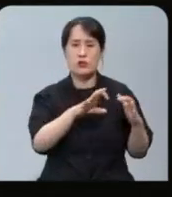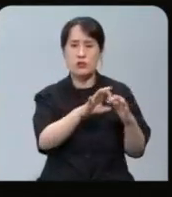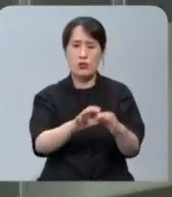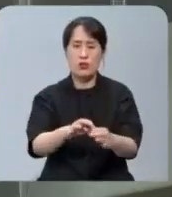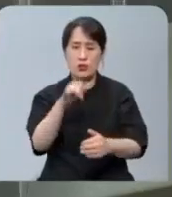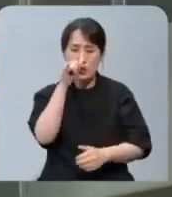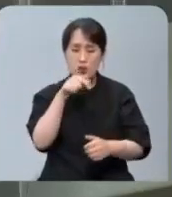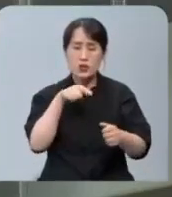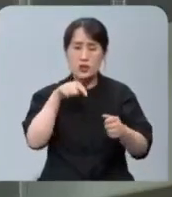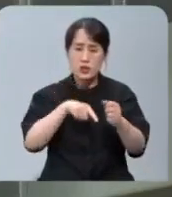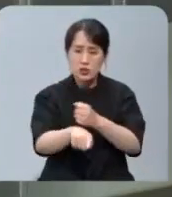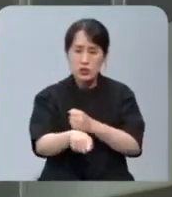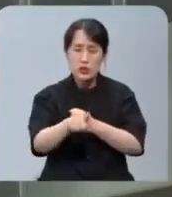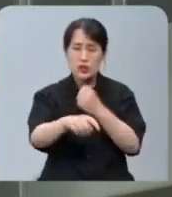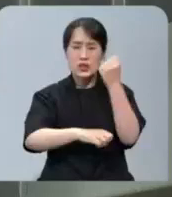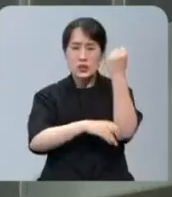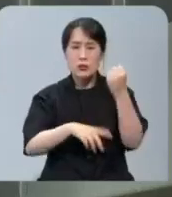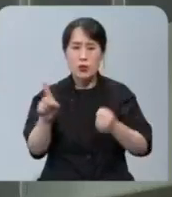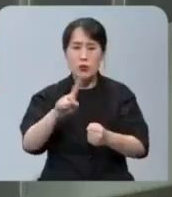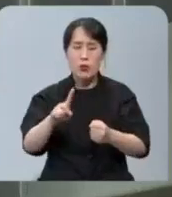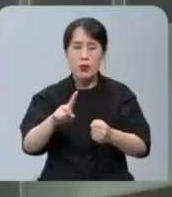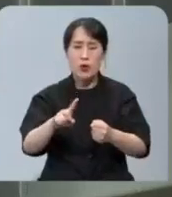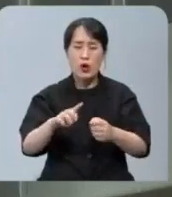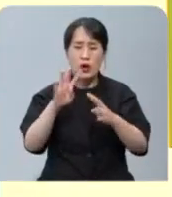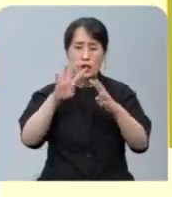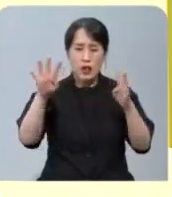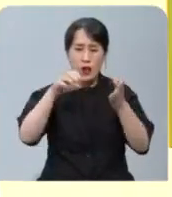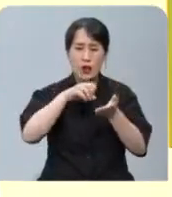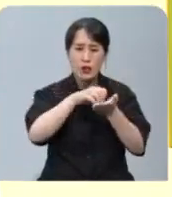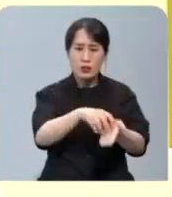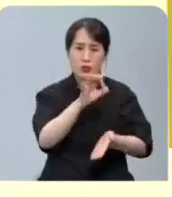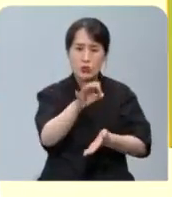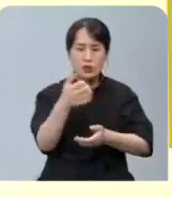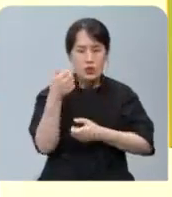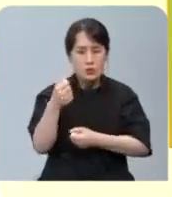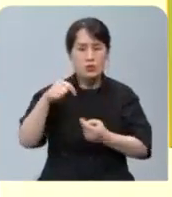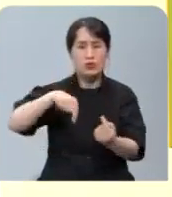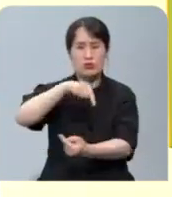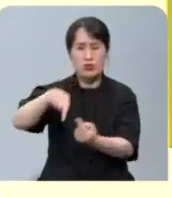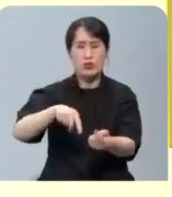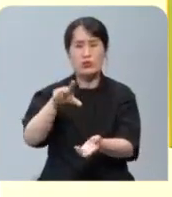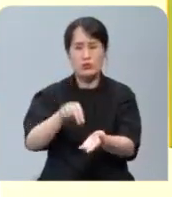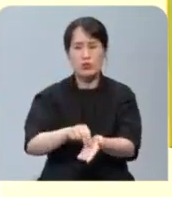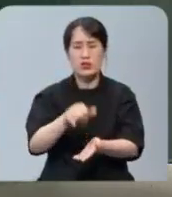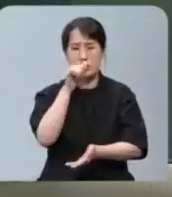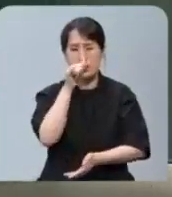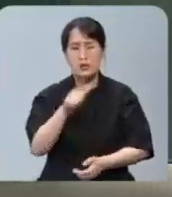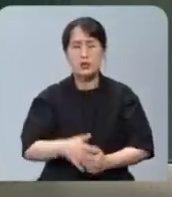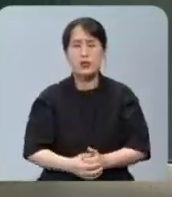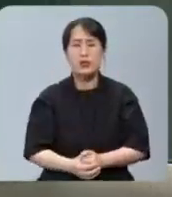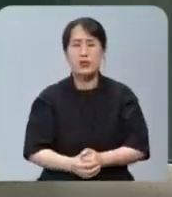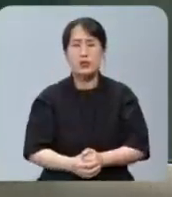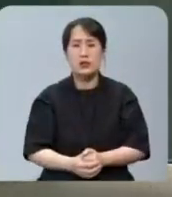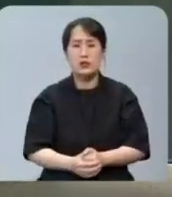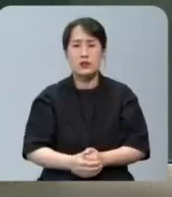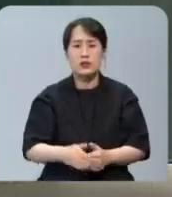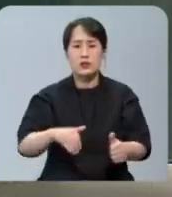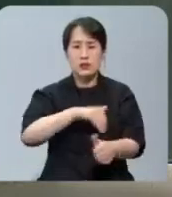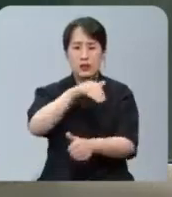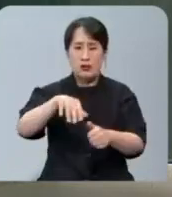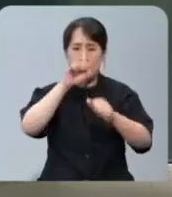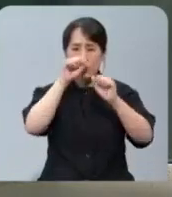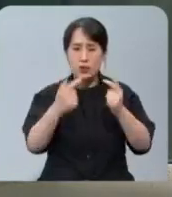떤 것은 그 밑바탕에 등록금에 의존하는 대학 위였다 라는 사실이거든요 사정이 이렇다보니